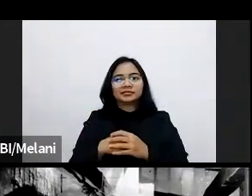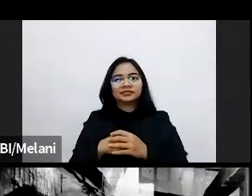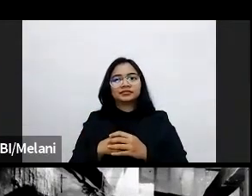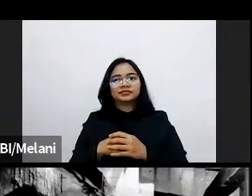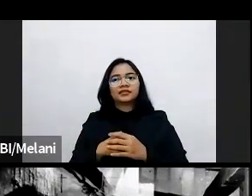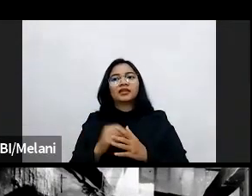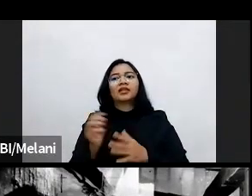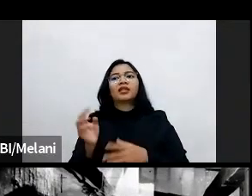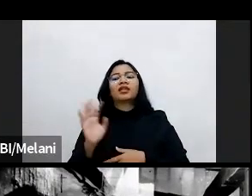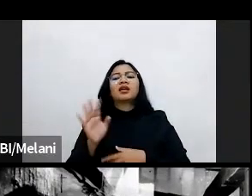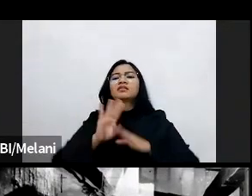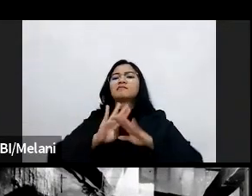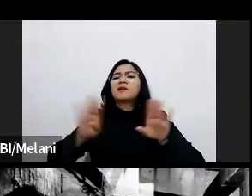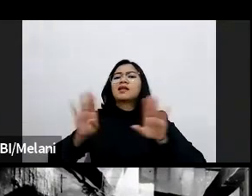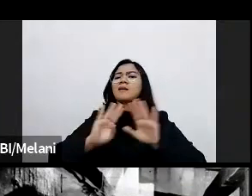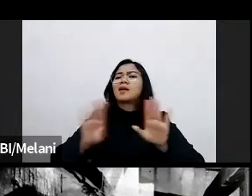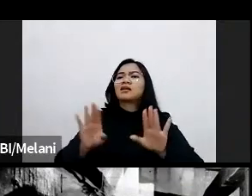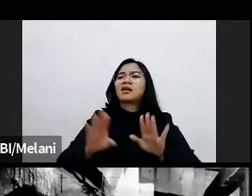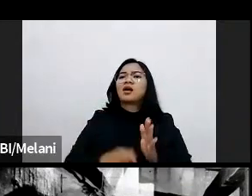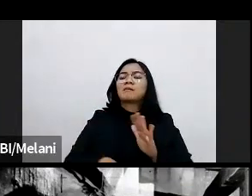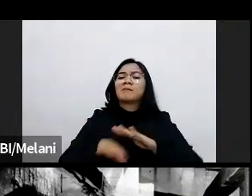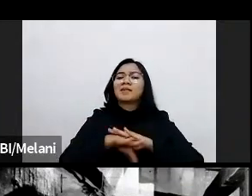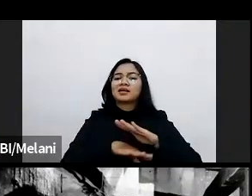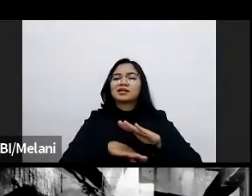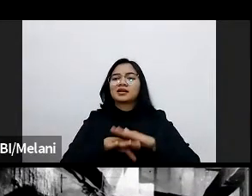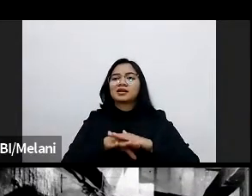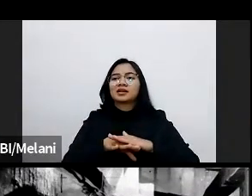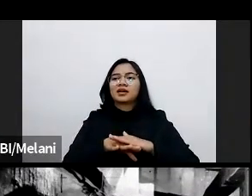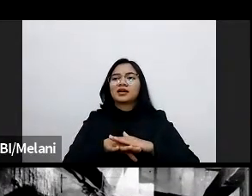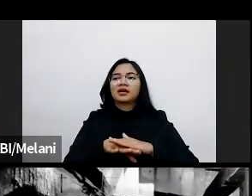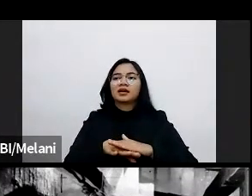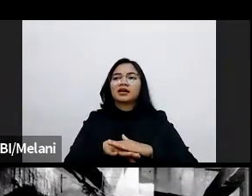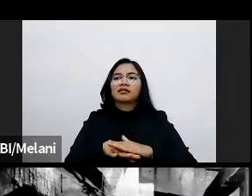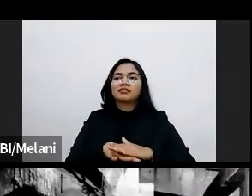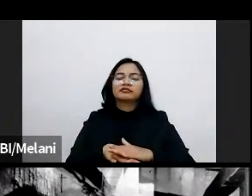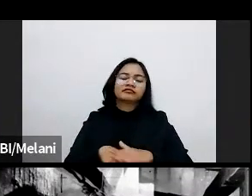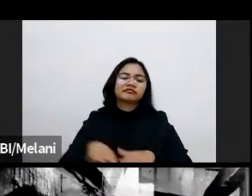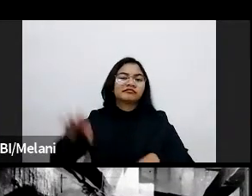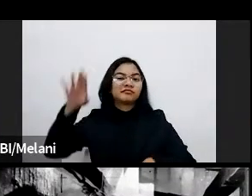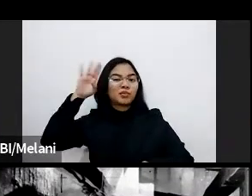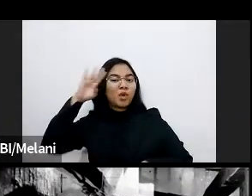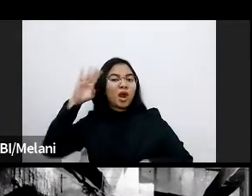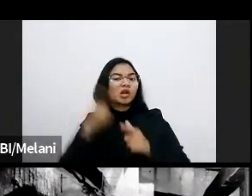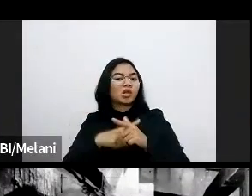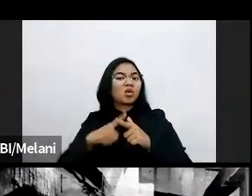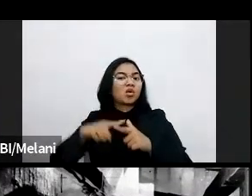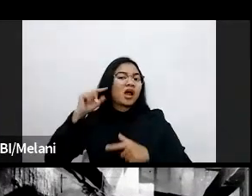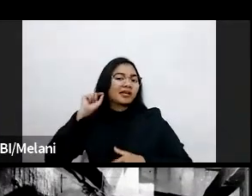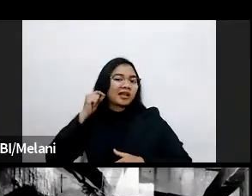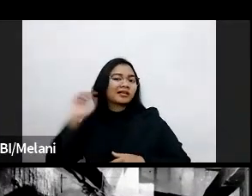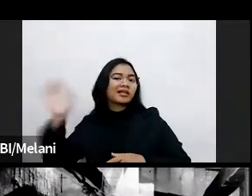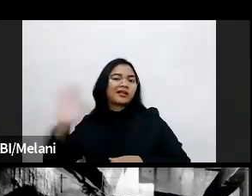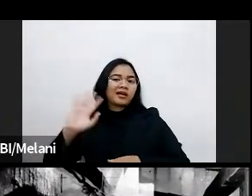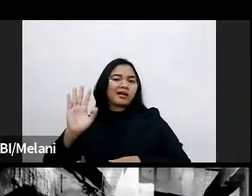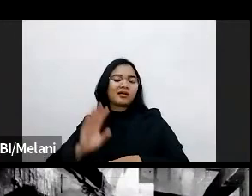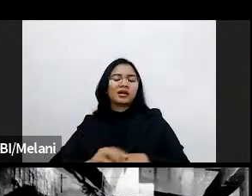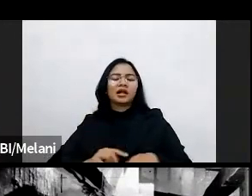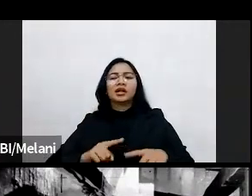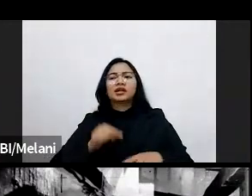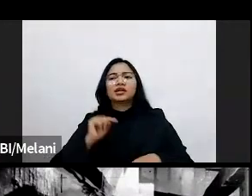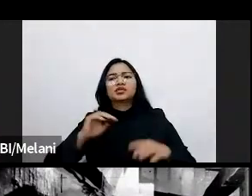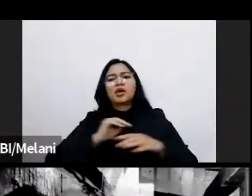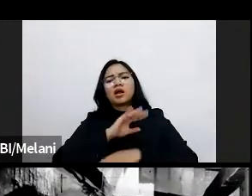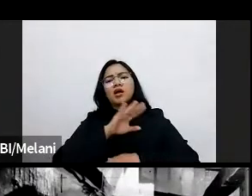tidak dibedakan gitu ya berdasarkan gendernya seperti itu, tapi ya melingkupi semua sivitas akademia tersebut